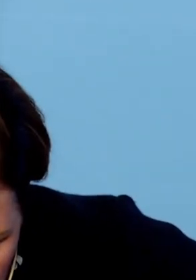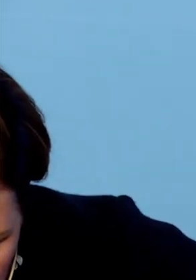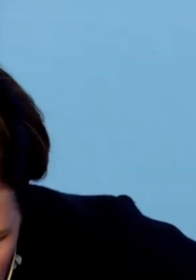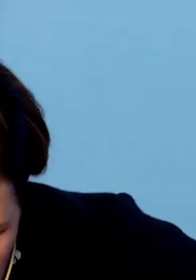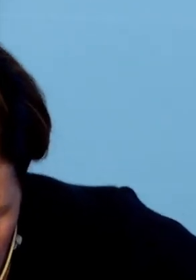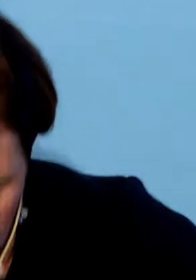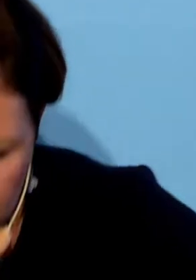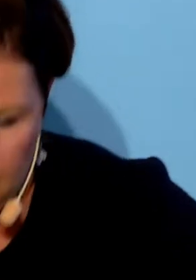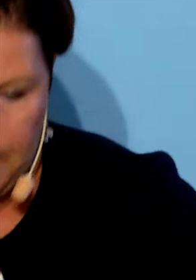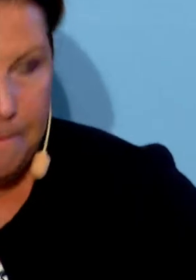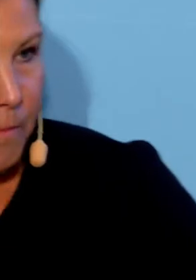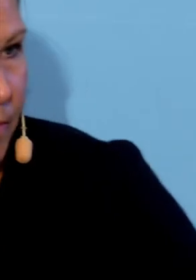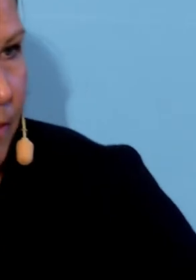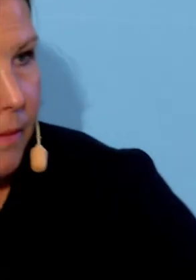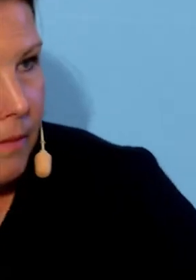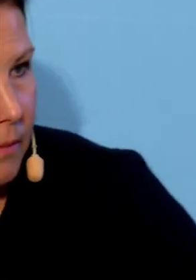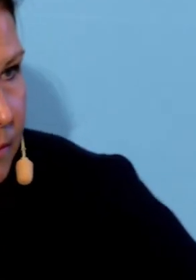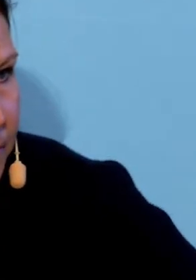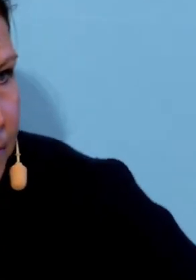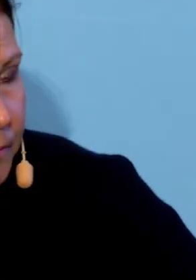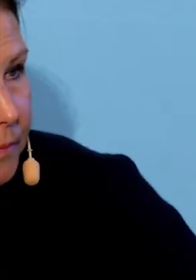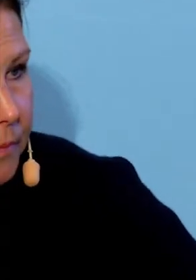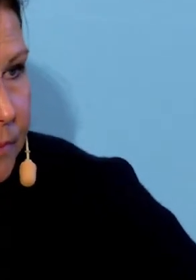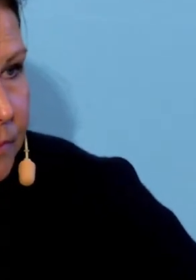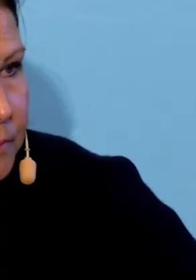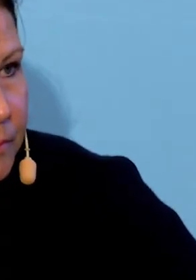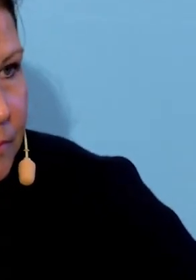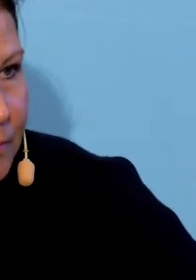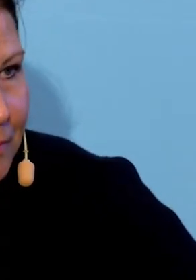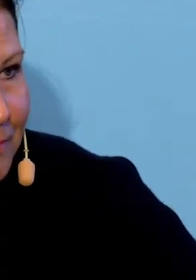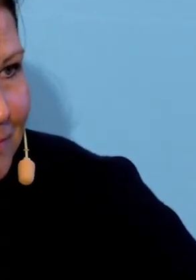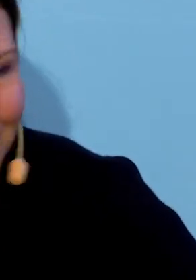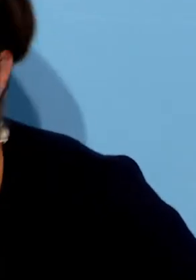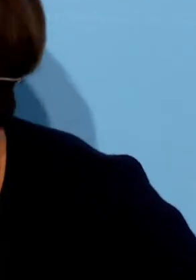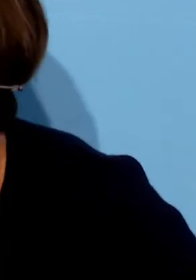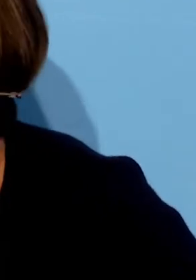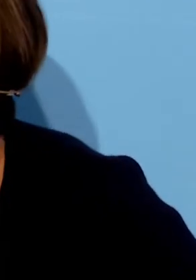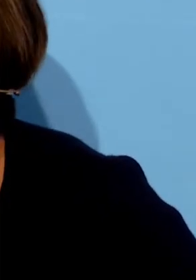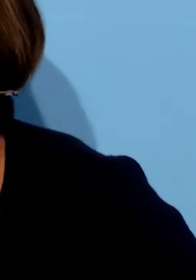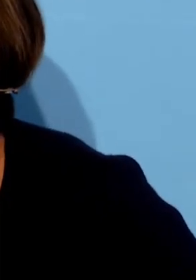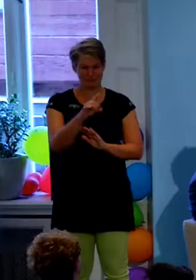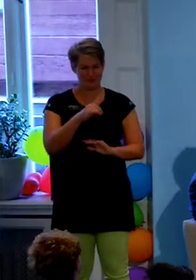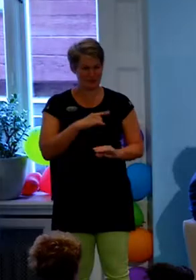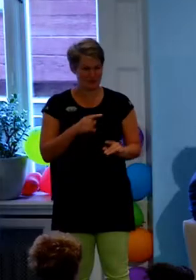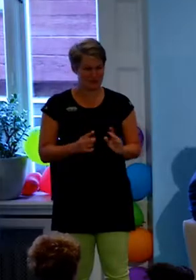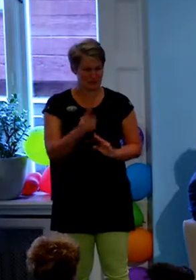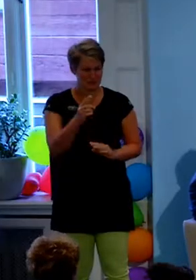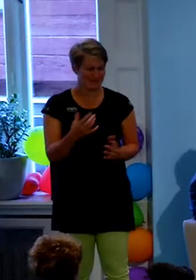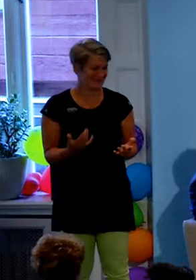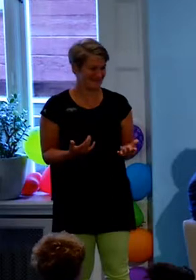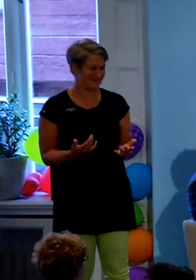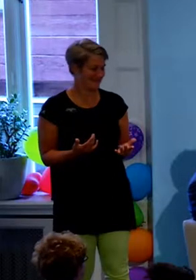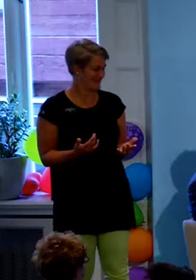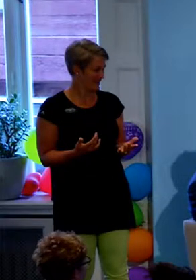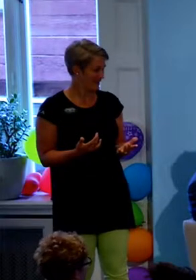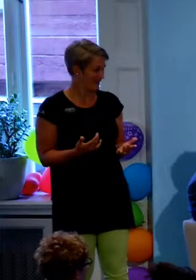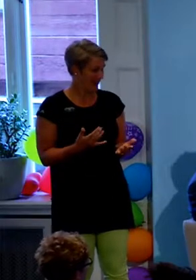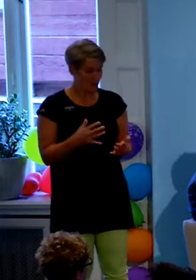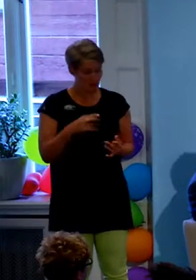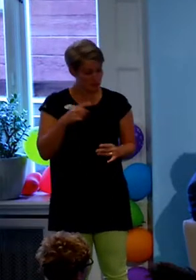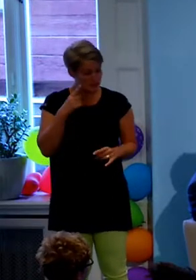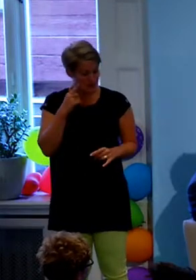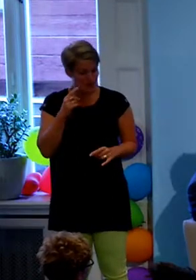käpprätt uppåt i betydelse. Vilket för oss är positivt. För att... Käpprätt uppåt, det låter ju som du är rätt så... Du tycker inte det är helt